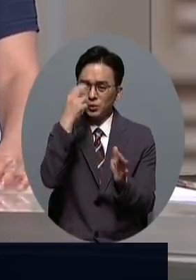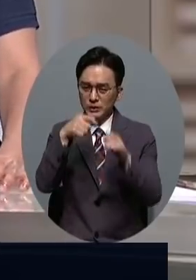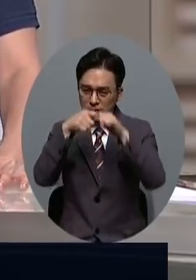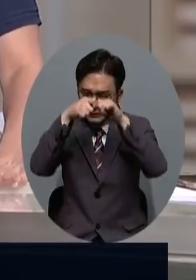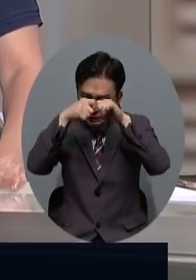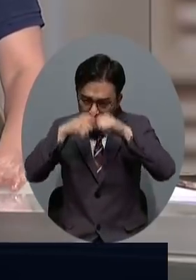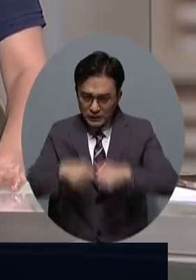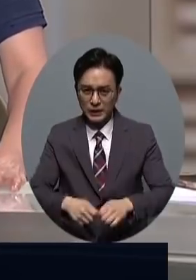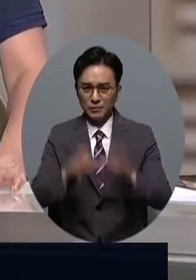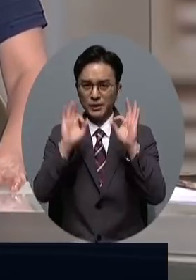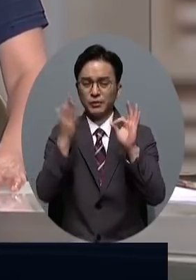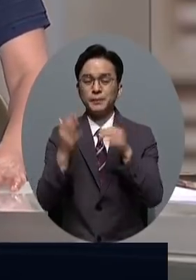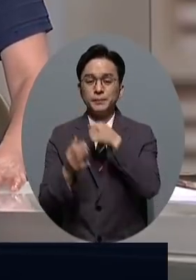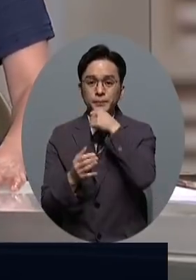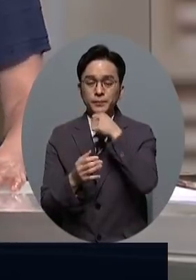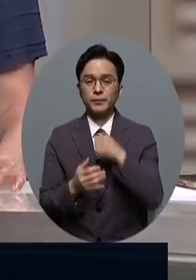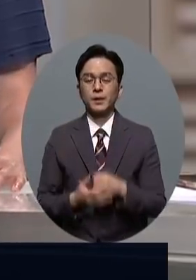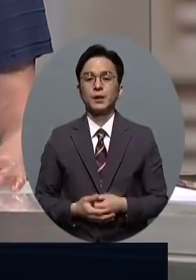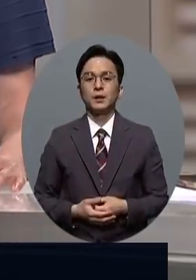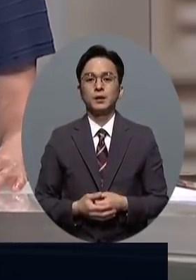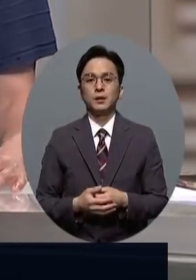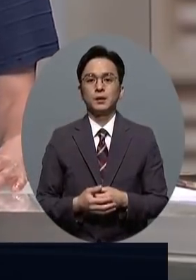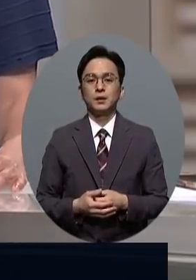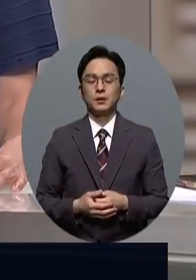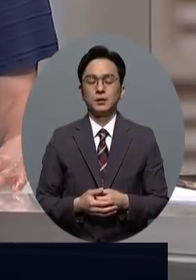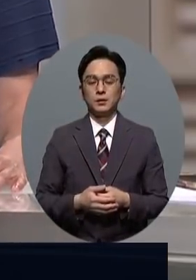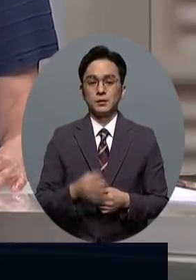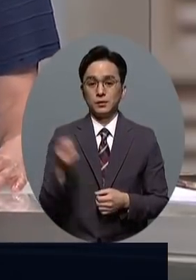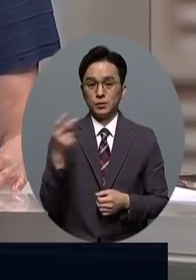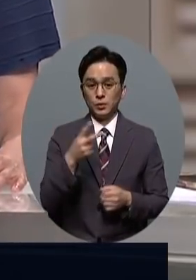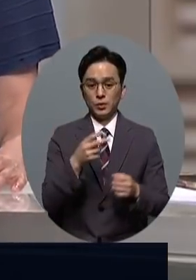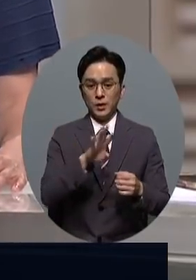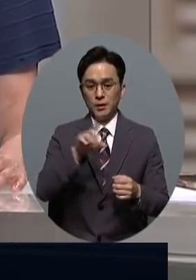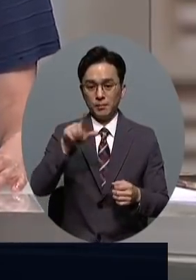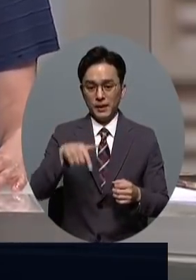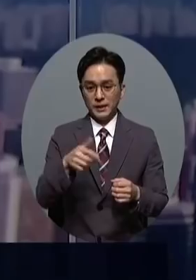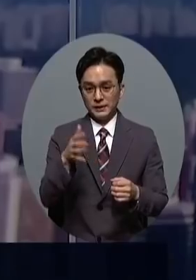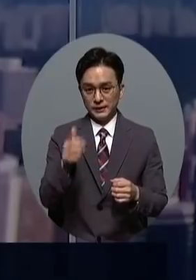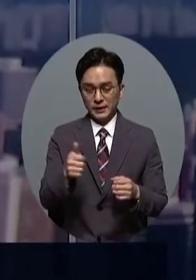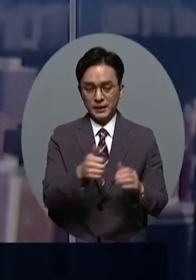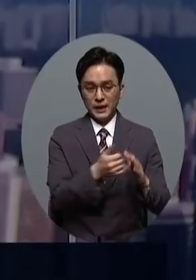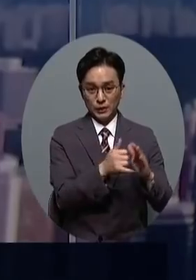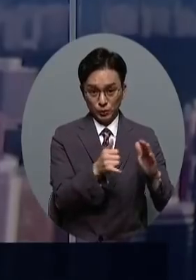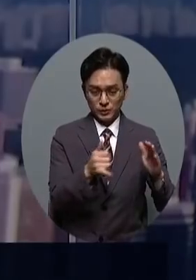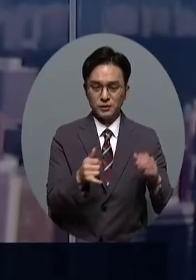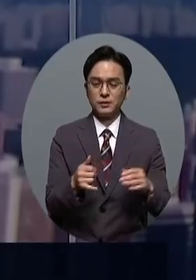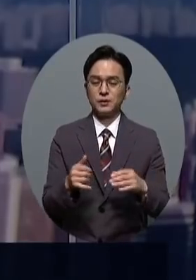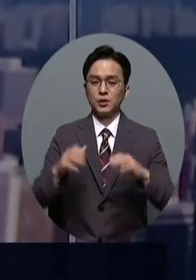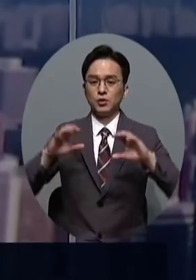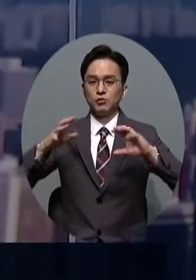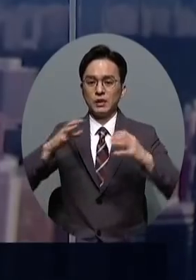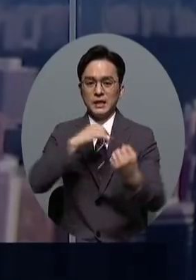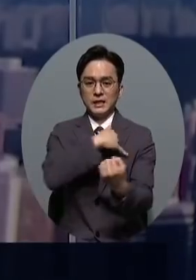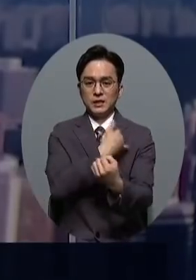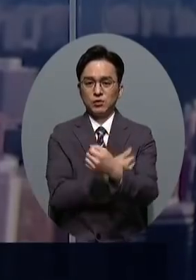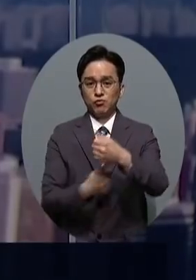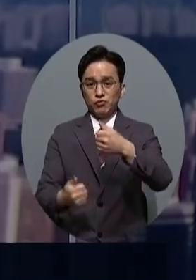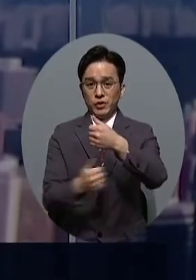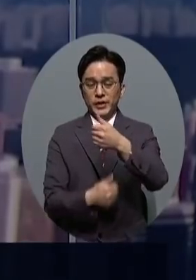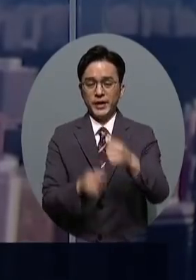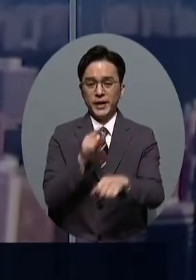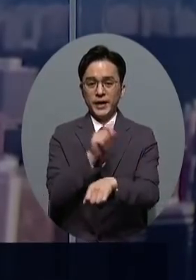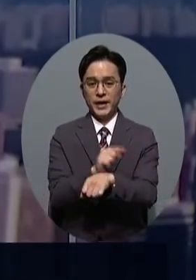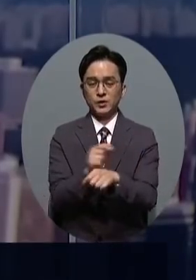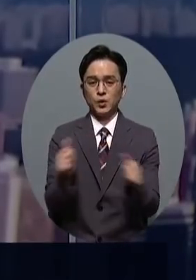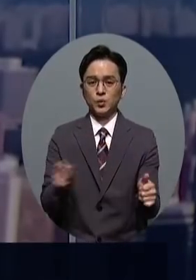사실도 뒤늦게 알려졌습니다. 맞습니다. 성희롱 인정을 취소해달라는 그런 네, 맞습니다. 지난 4월에 이제 인권위를 상대로 해서 행정소송을 제기했는데